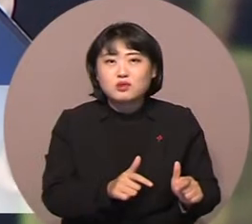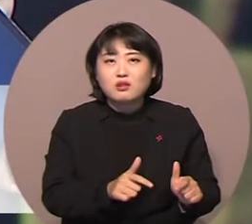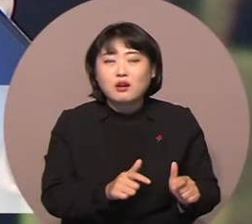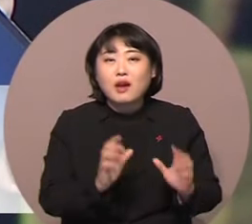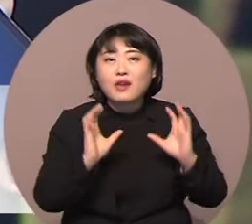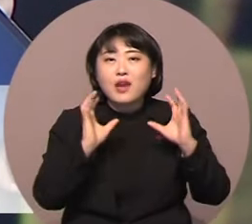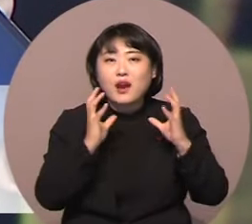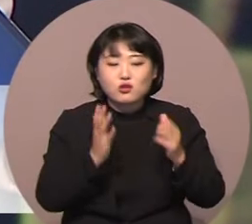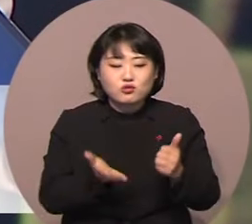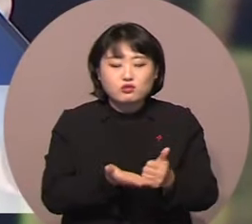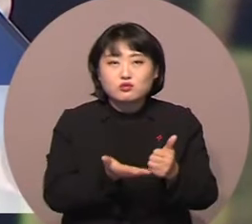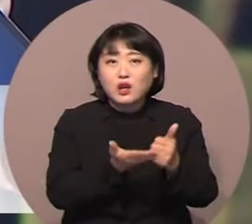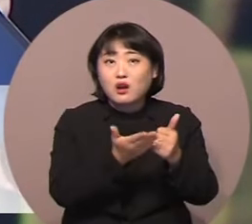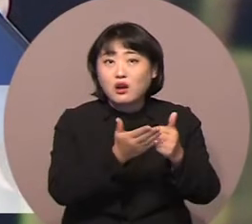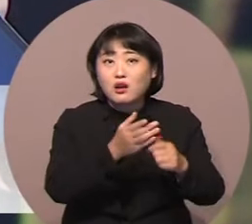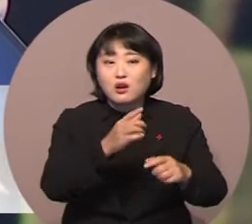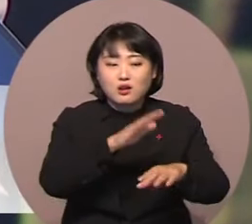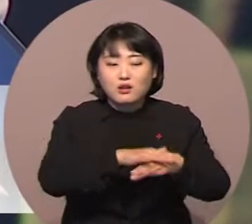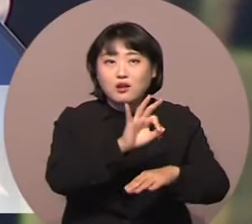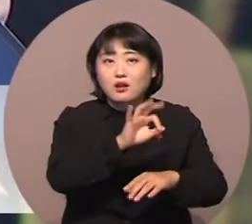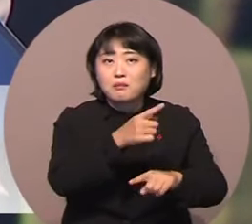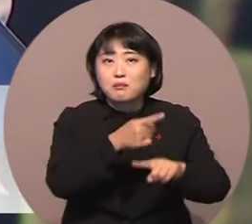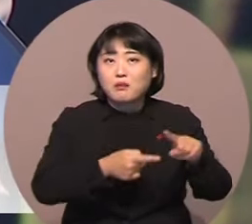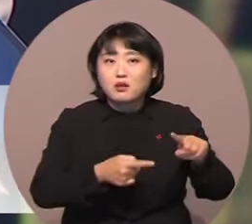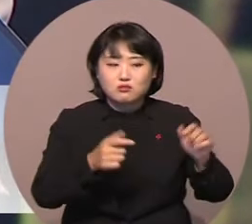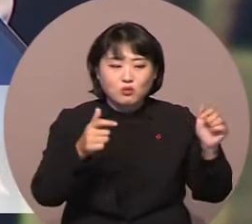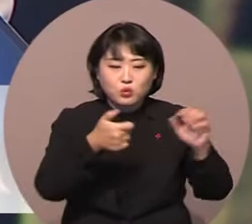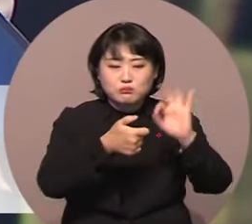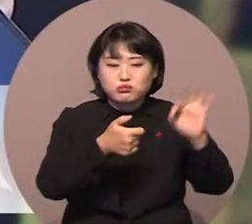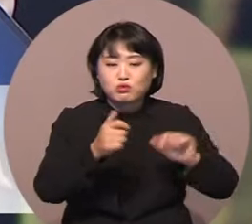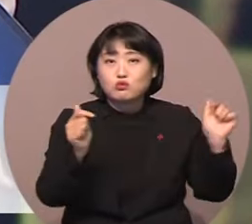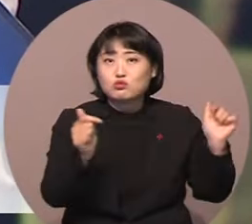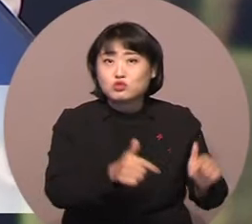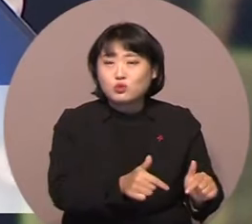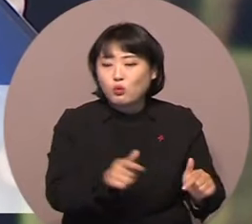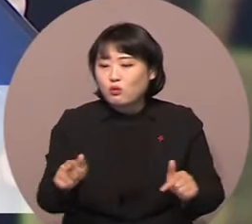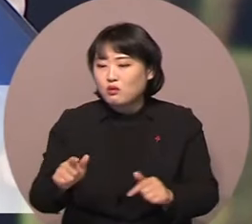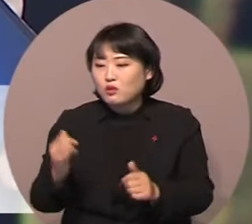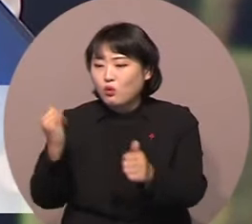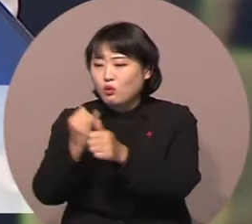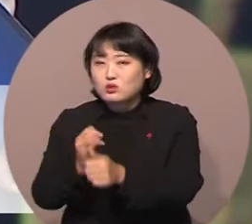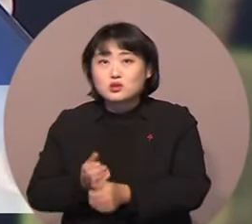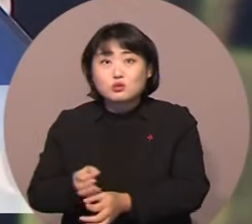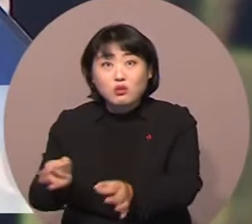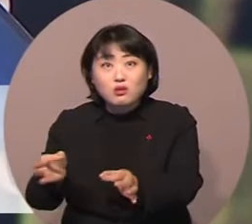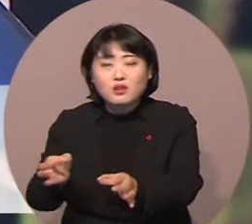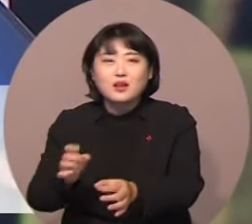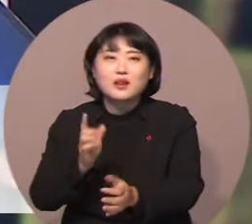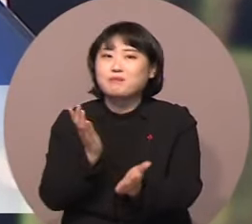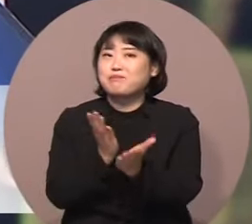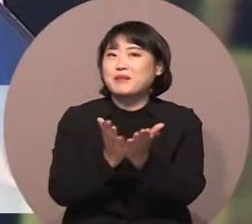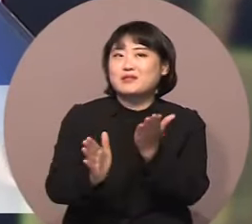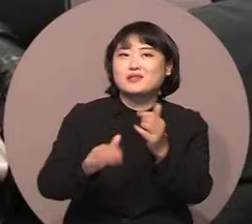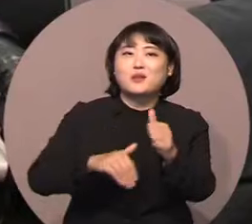양육수당은 절반으로 줄여서 앞뒤가 안 맞는다는 지적이 나옵니다 김지혜